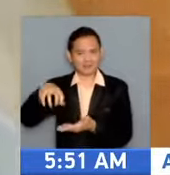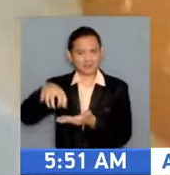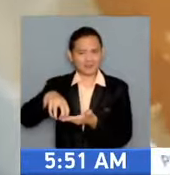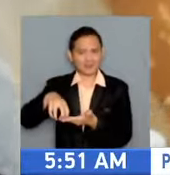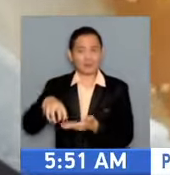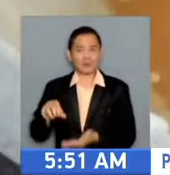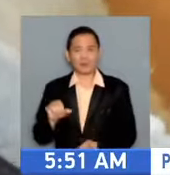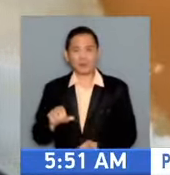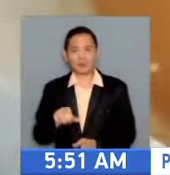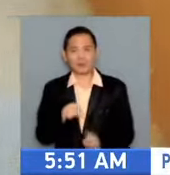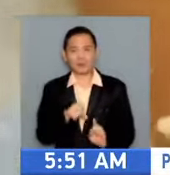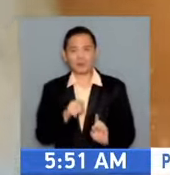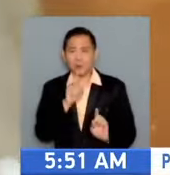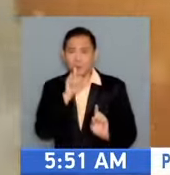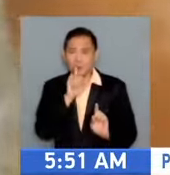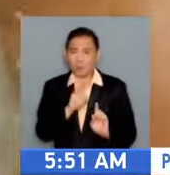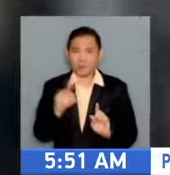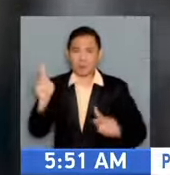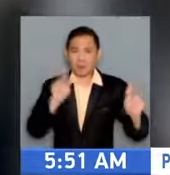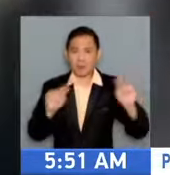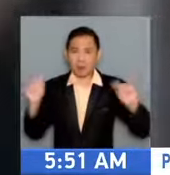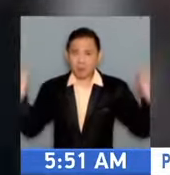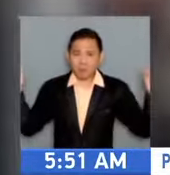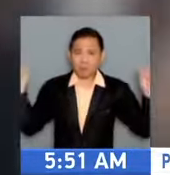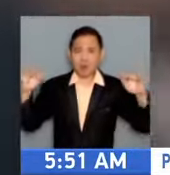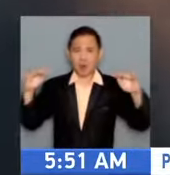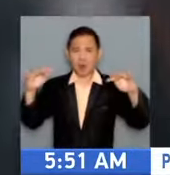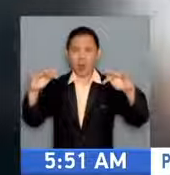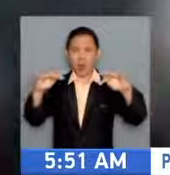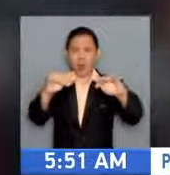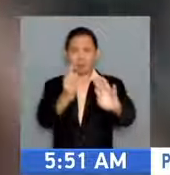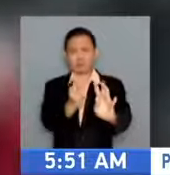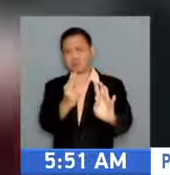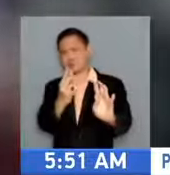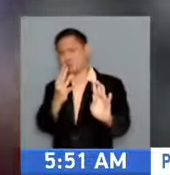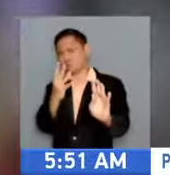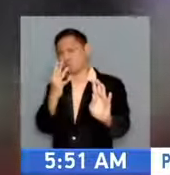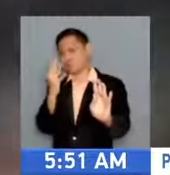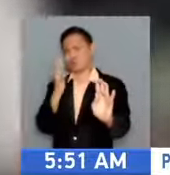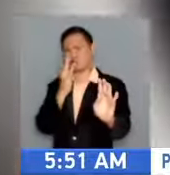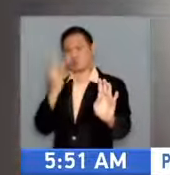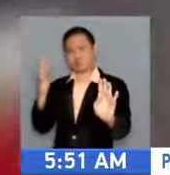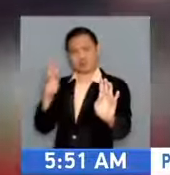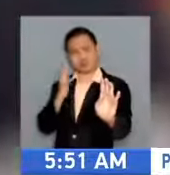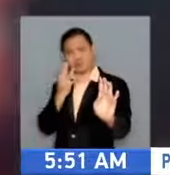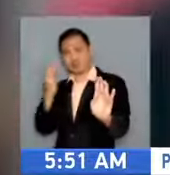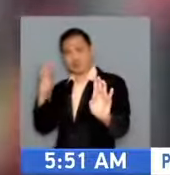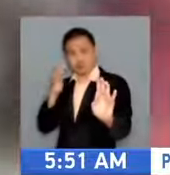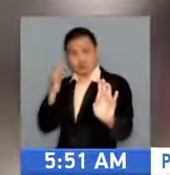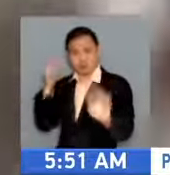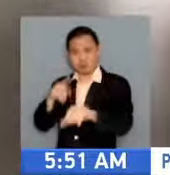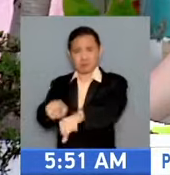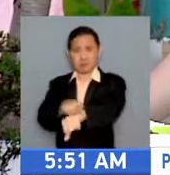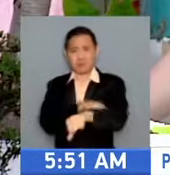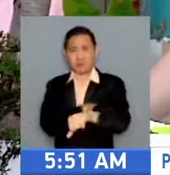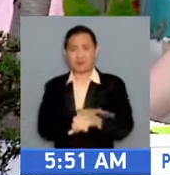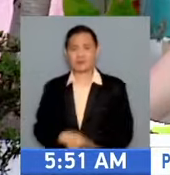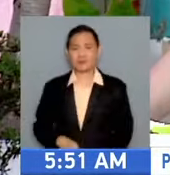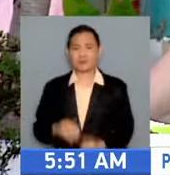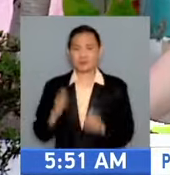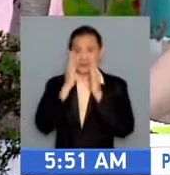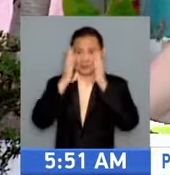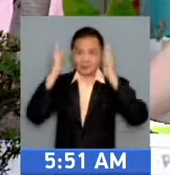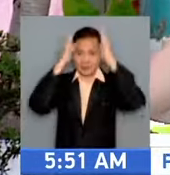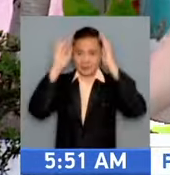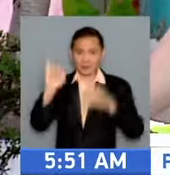haba ng pila para makabili nito. Totoo yan. Ay, trending ko ang araw, partner. Kaya pala si Chef JR ay nauna na sa pila.